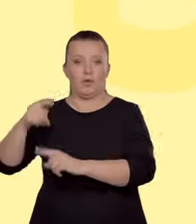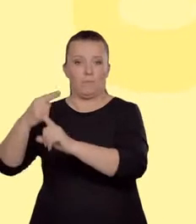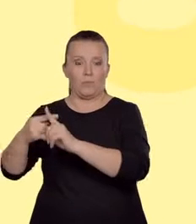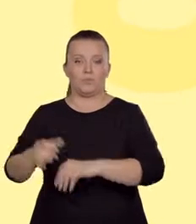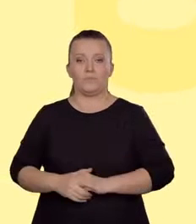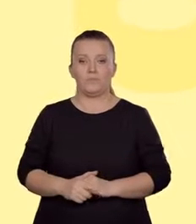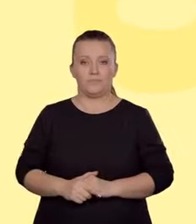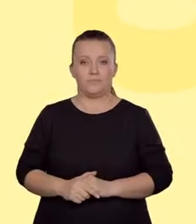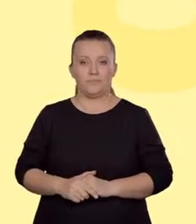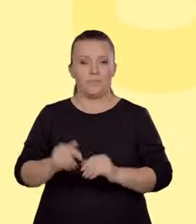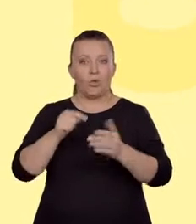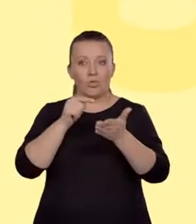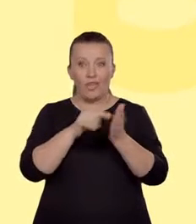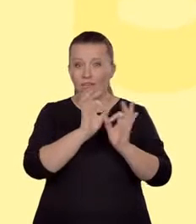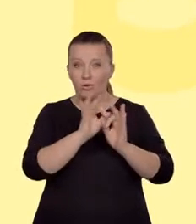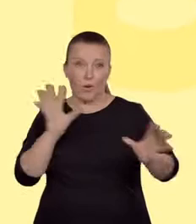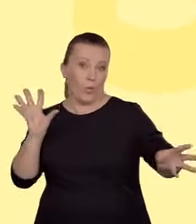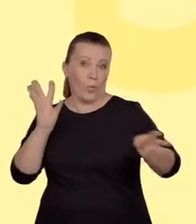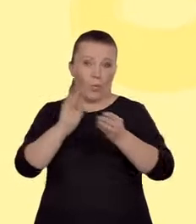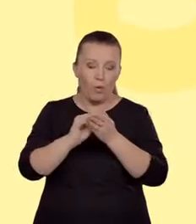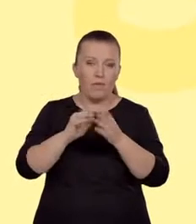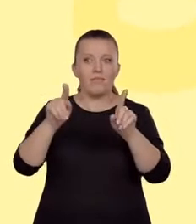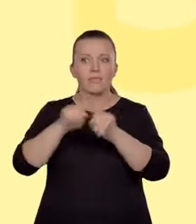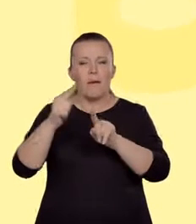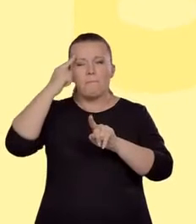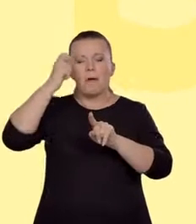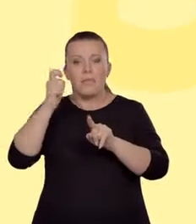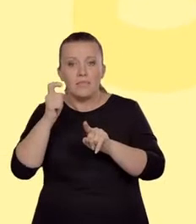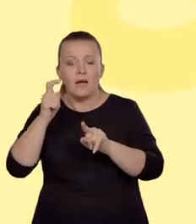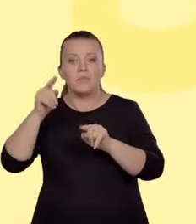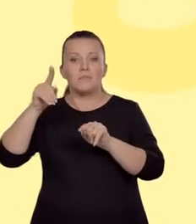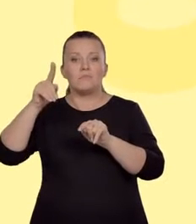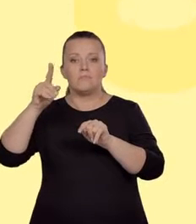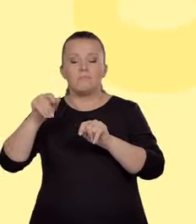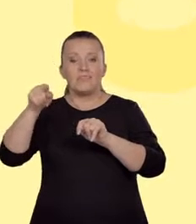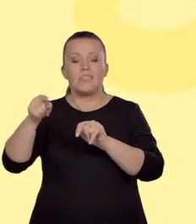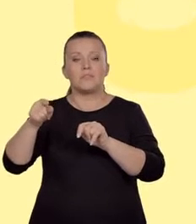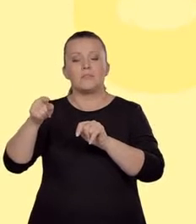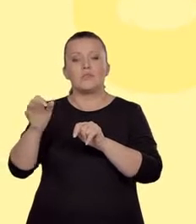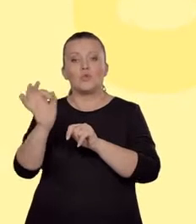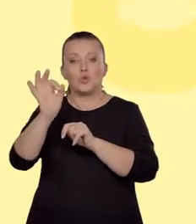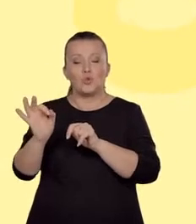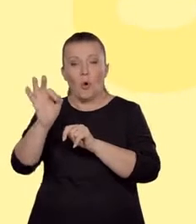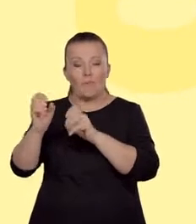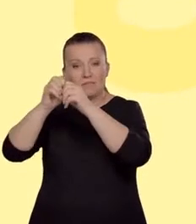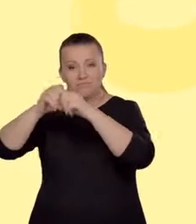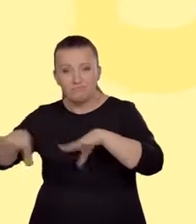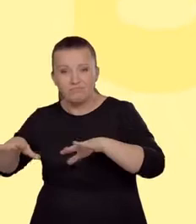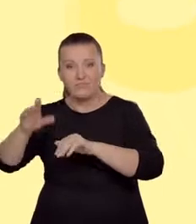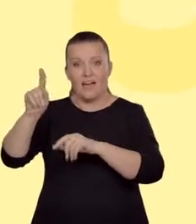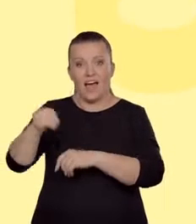to wszystko, a także pamiętając, że stopień dysocjacji tego kwasu alfa jest